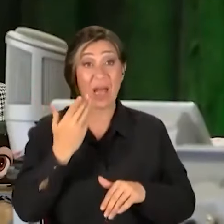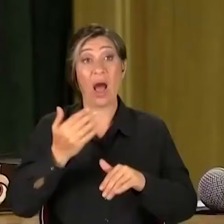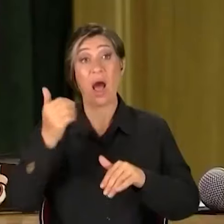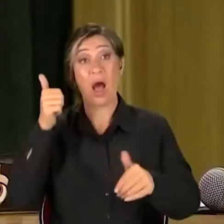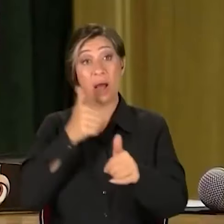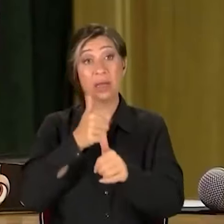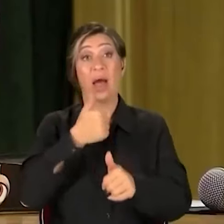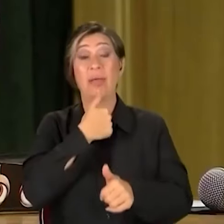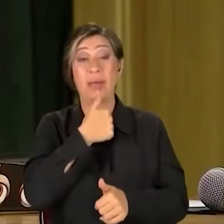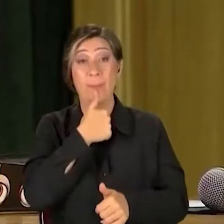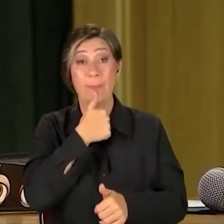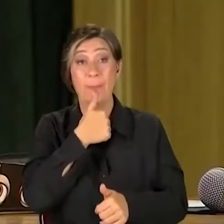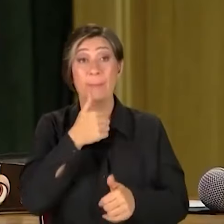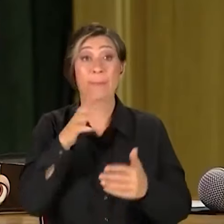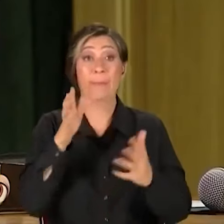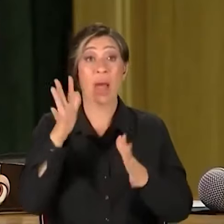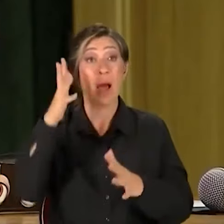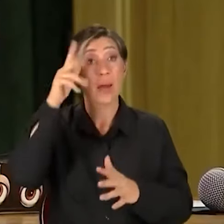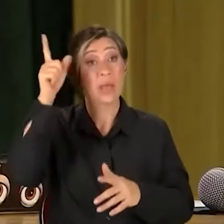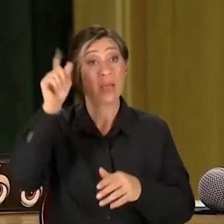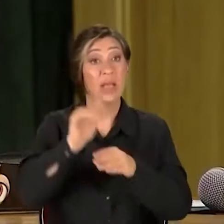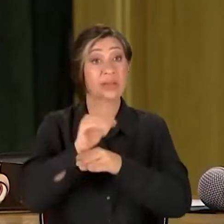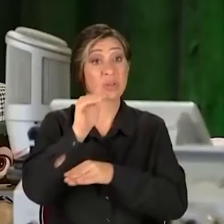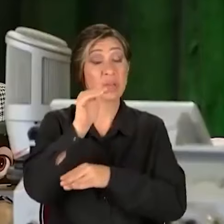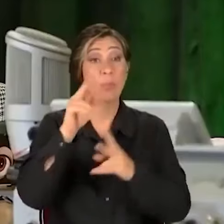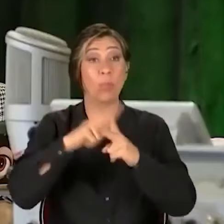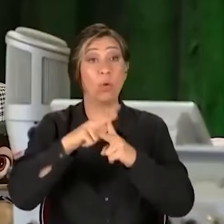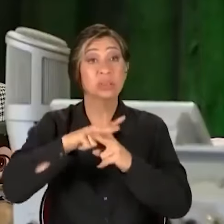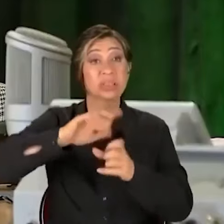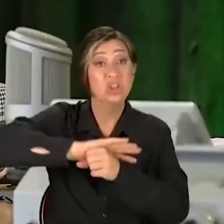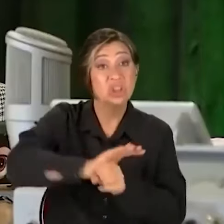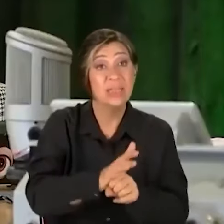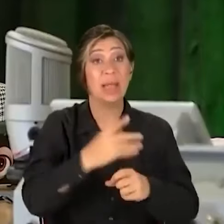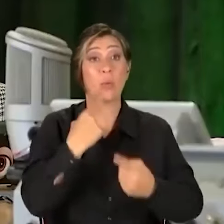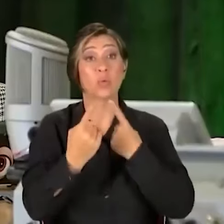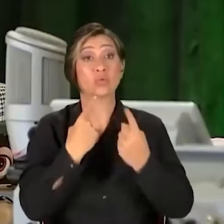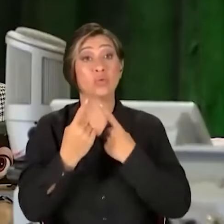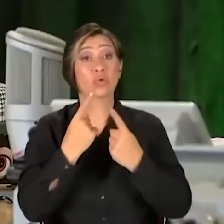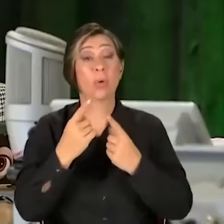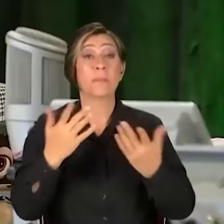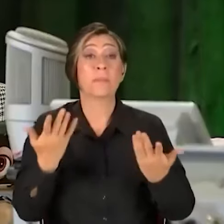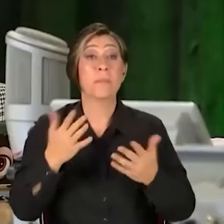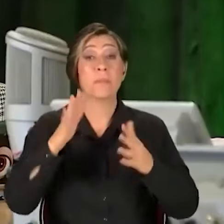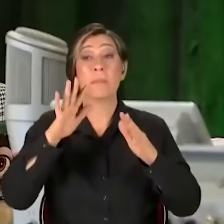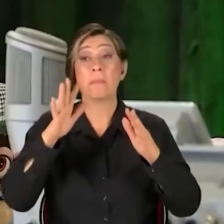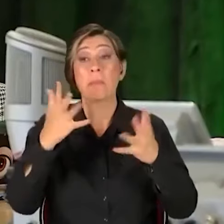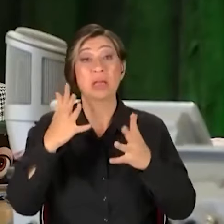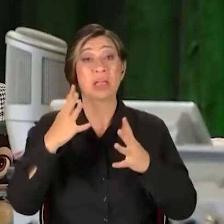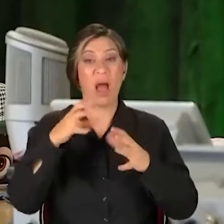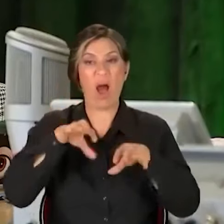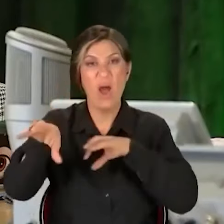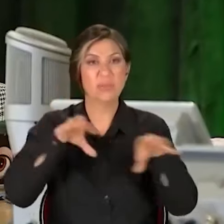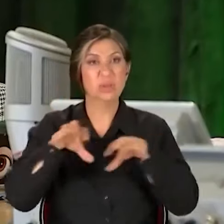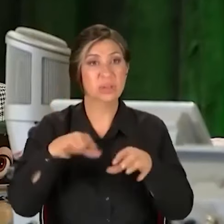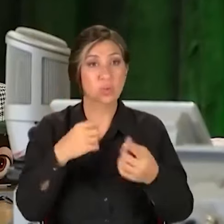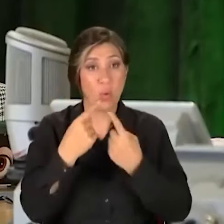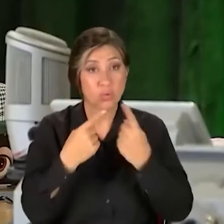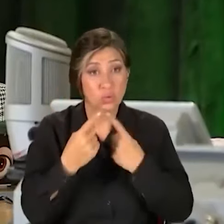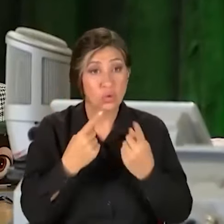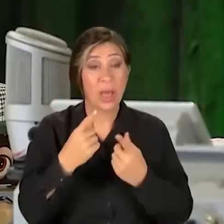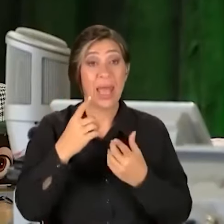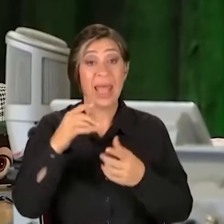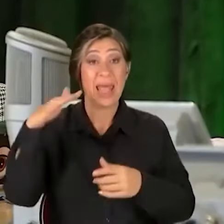arkada o adam belki Amerika'da yaşadığı polis şiddetinden bahsediyordu. Belki maruz kaldığı ırkçılıktan bahsediyordu.